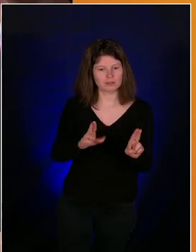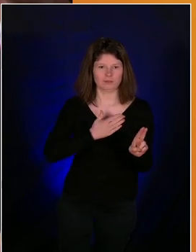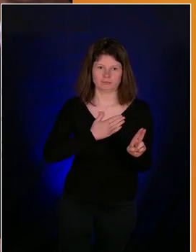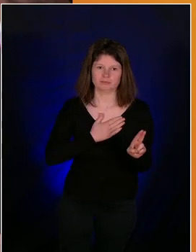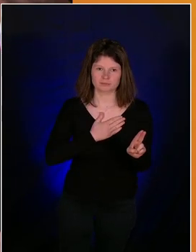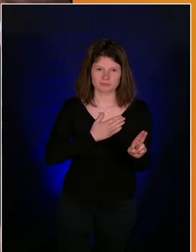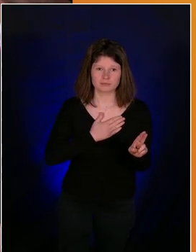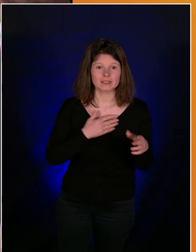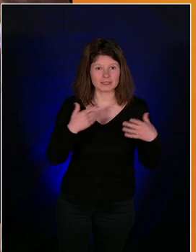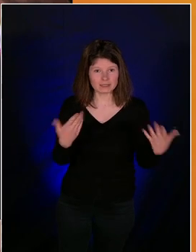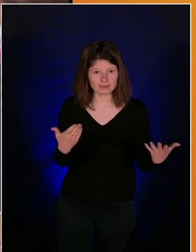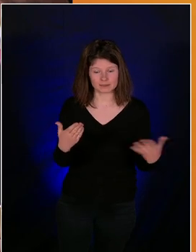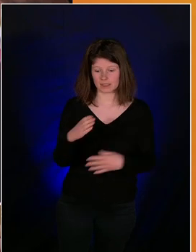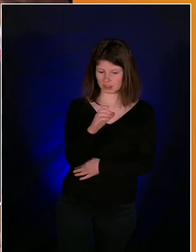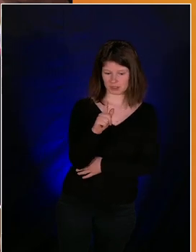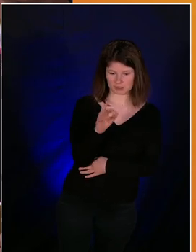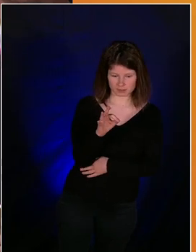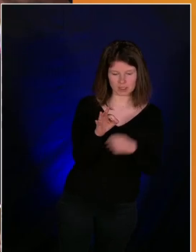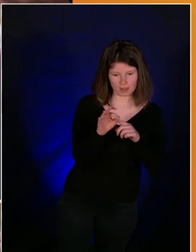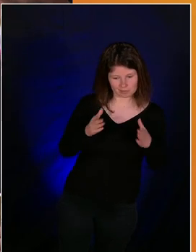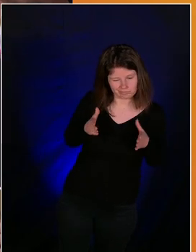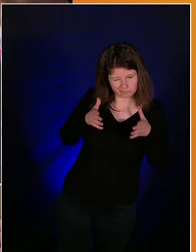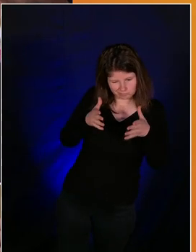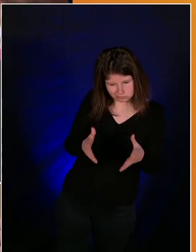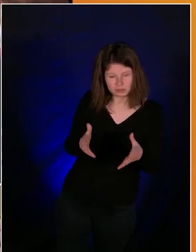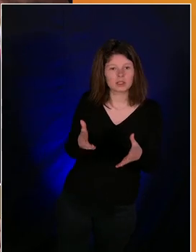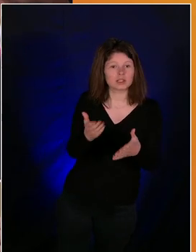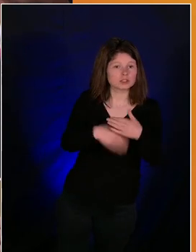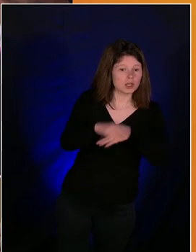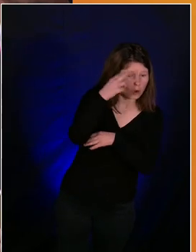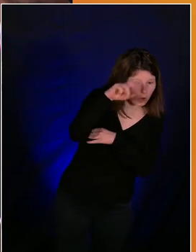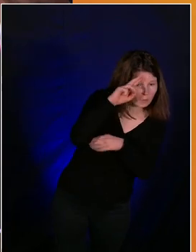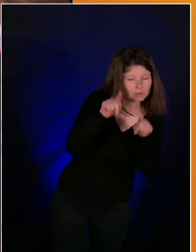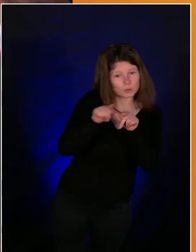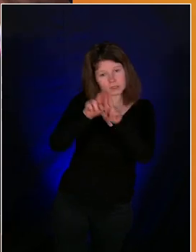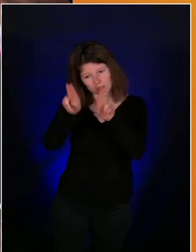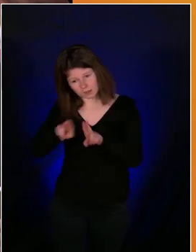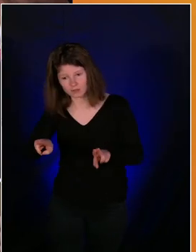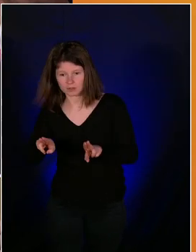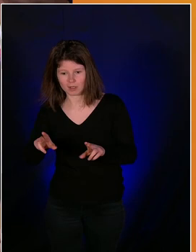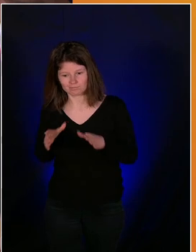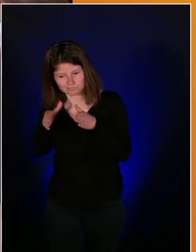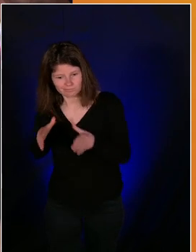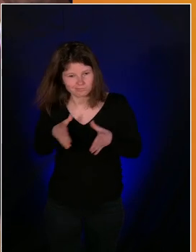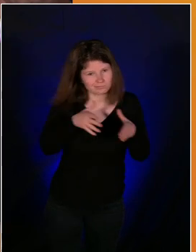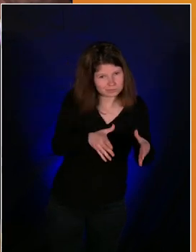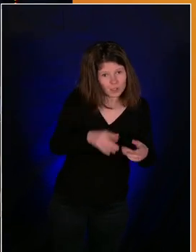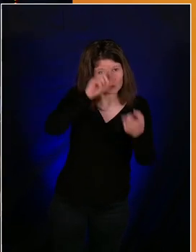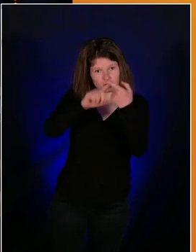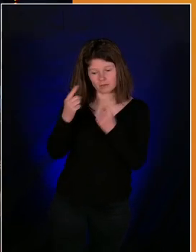ces organisations au plan européen et au plan international pour renforcer leur dimension combative et de lutte des